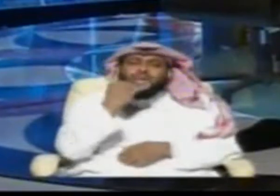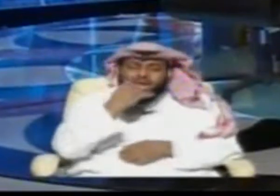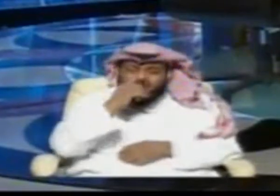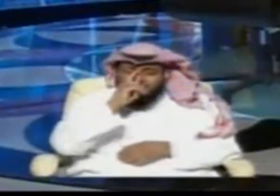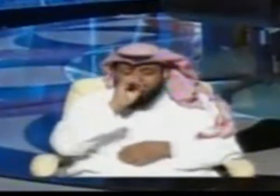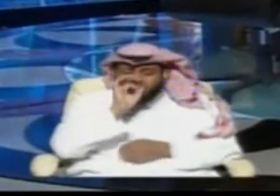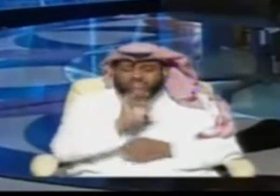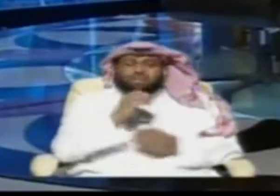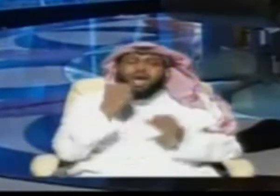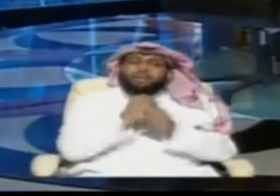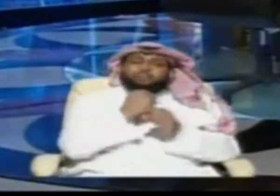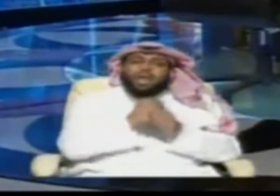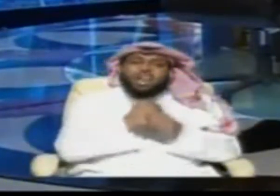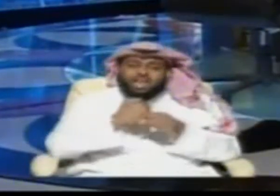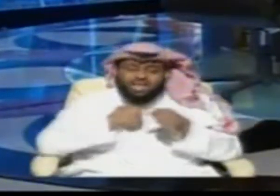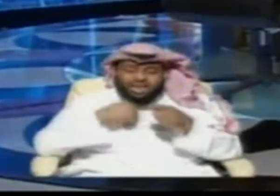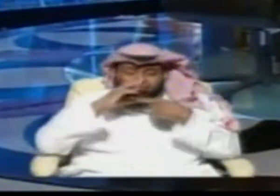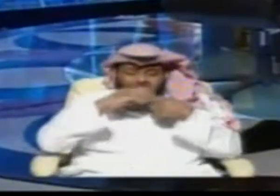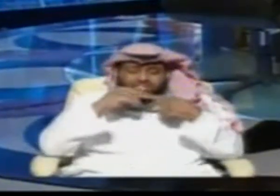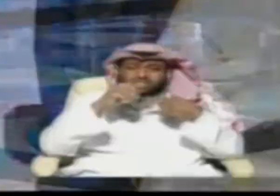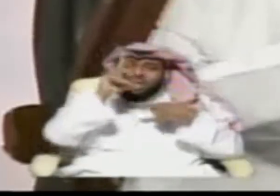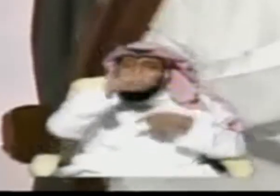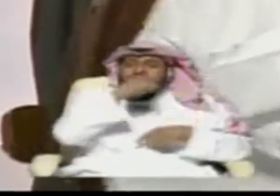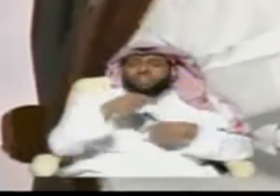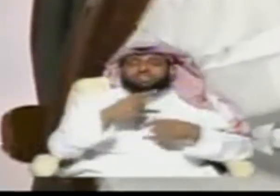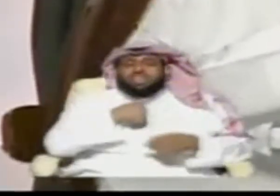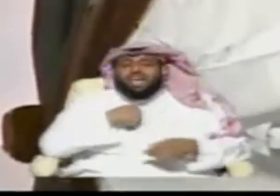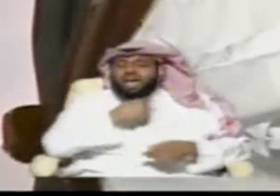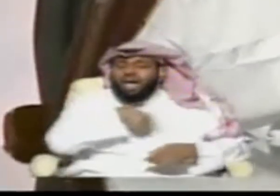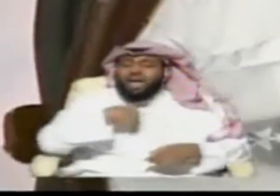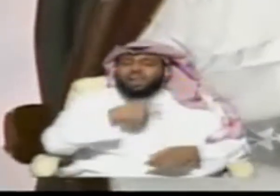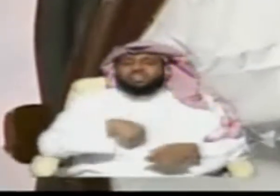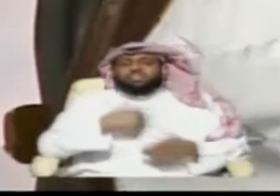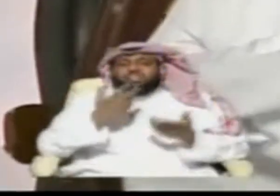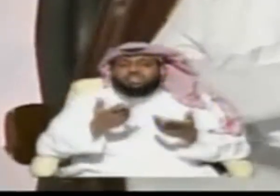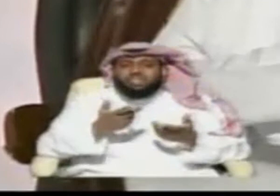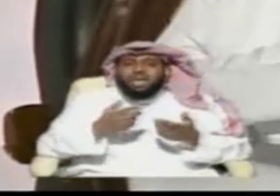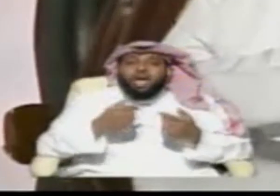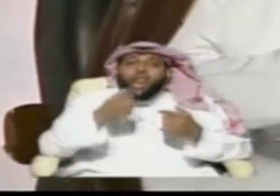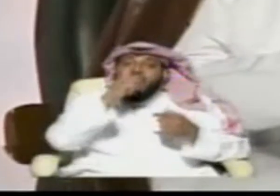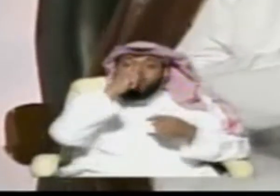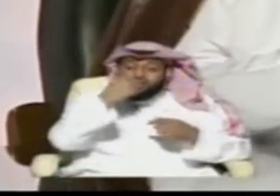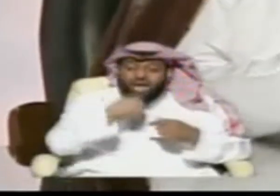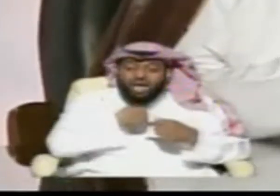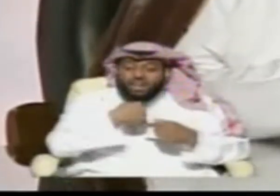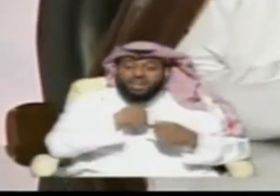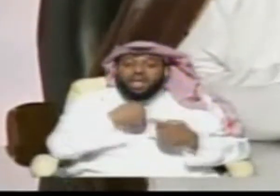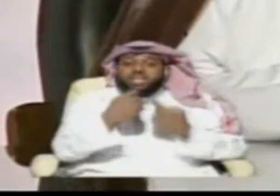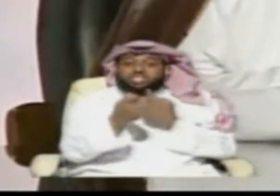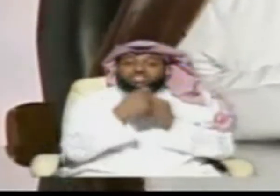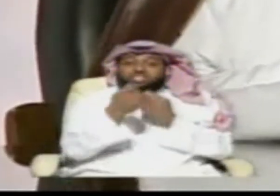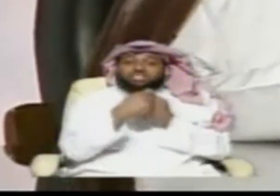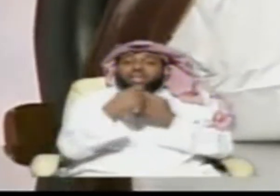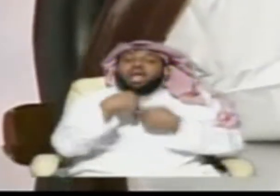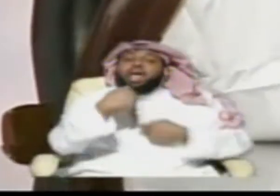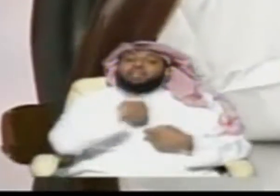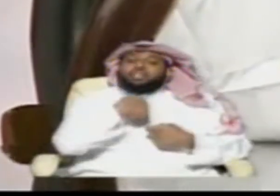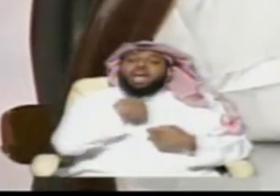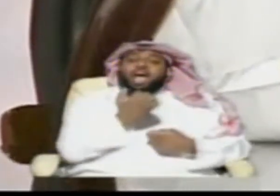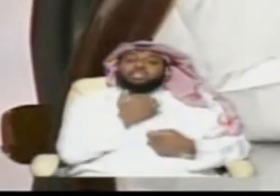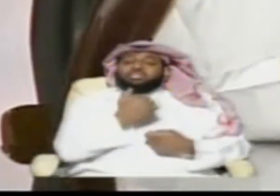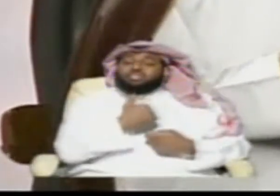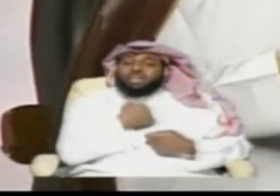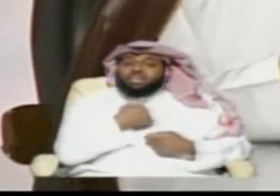اشتغال بماذا صنع الآخر دون أن أشتغل بماذا صنعت أنا. الله تعالى لن يحاسبني عن عمل فلان، إنما